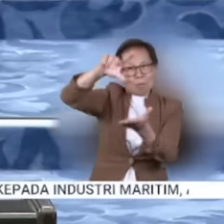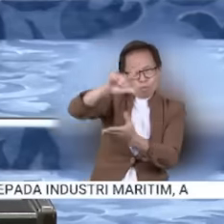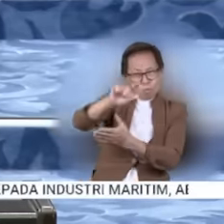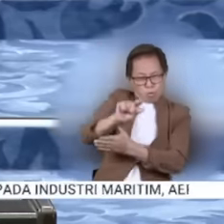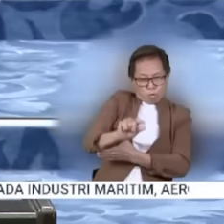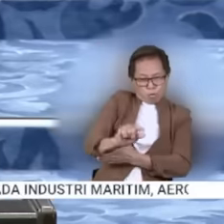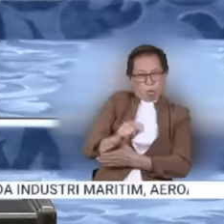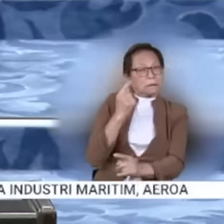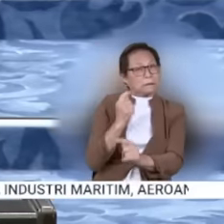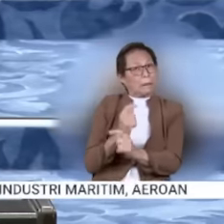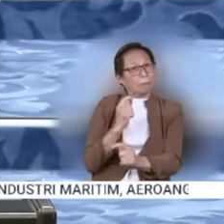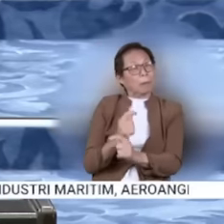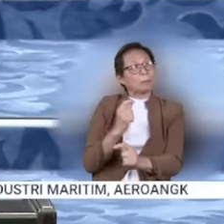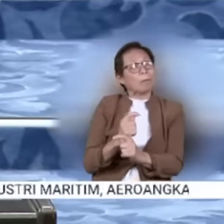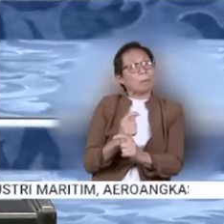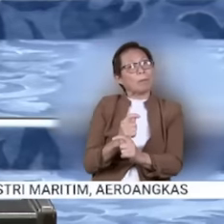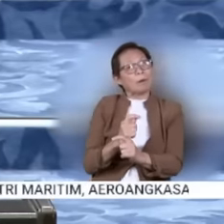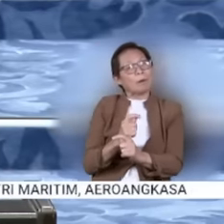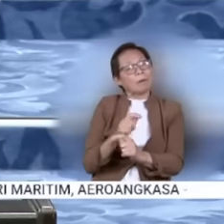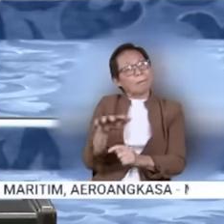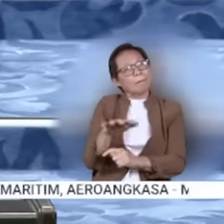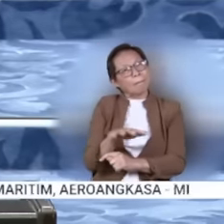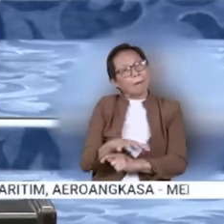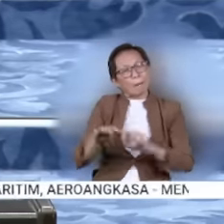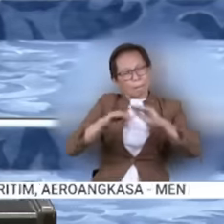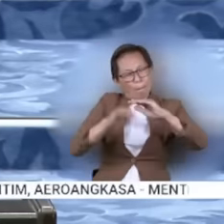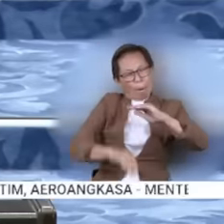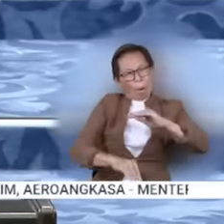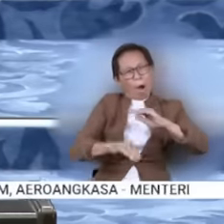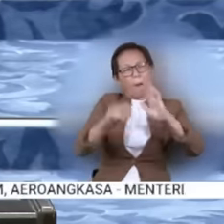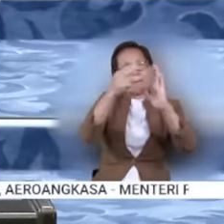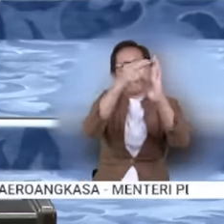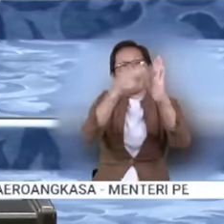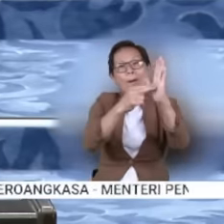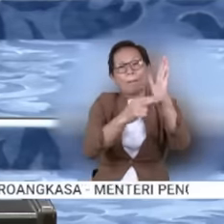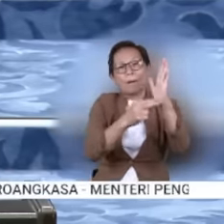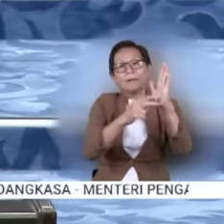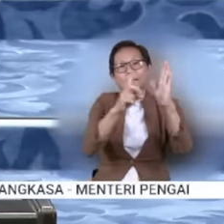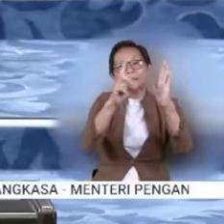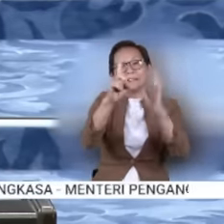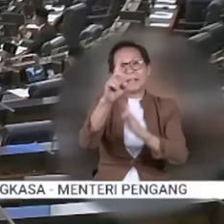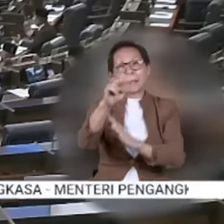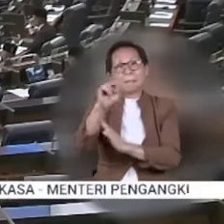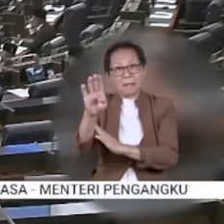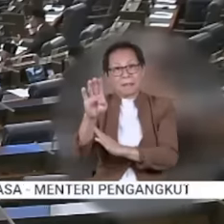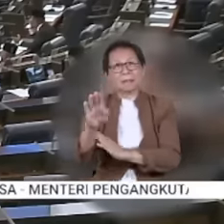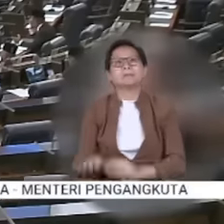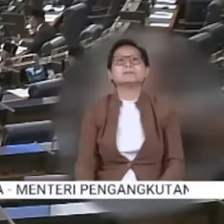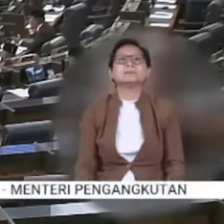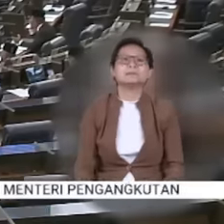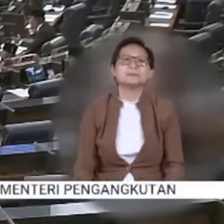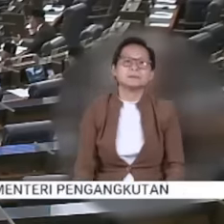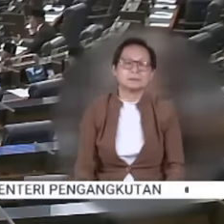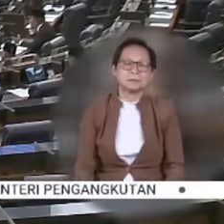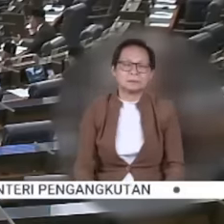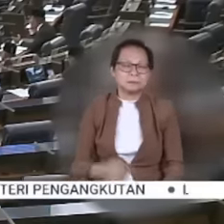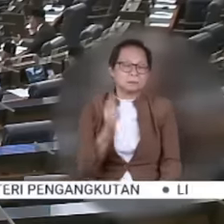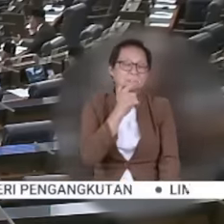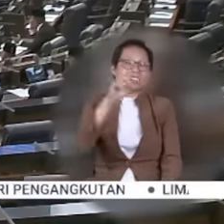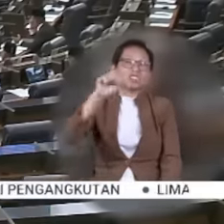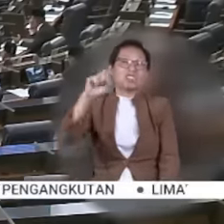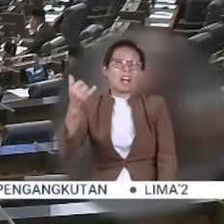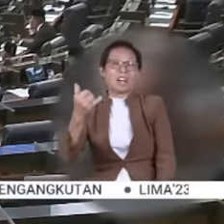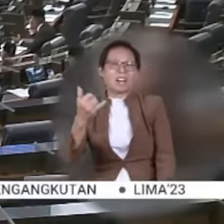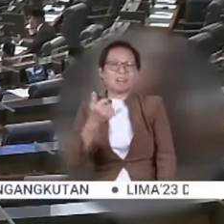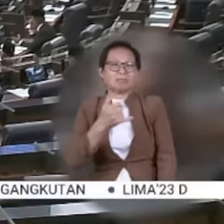pastikan ditetapkan di bawah peraturan di NB keengganan